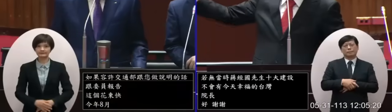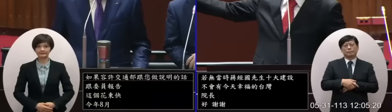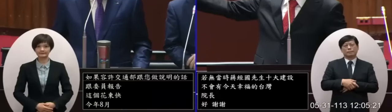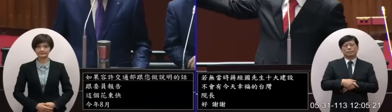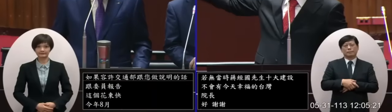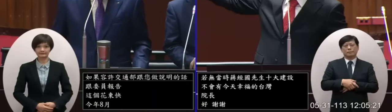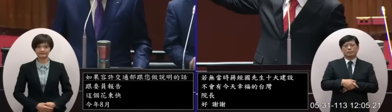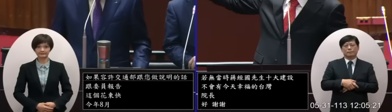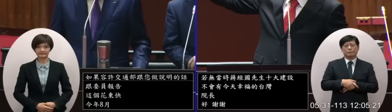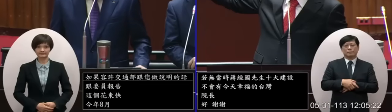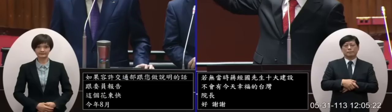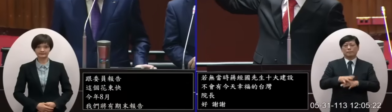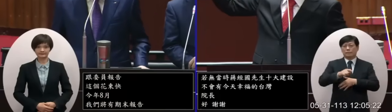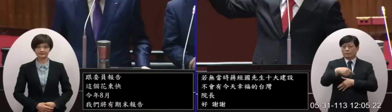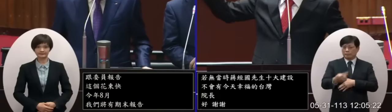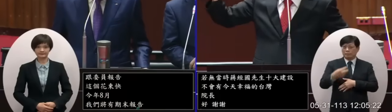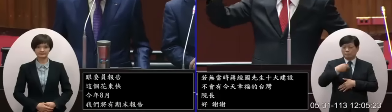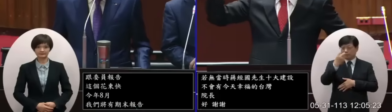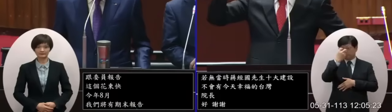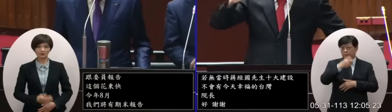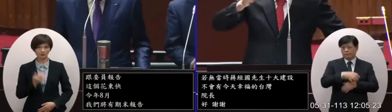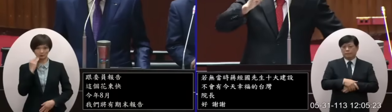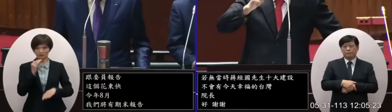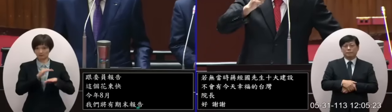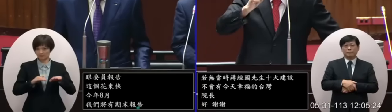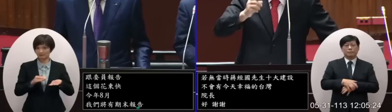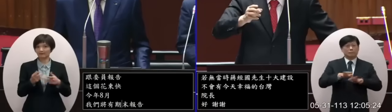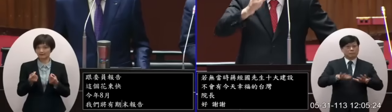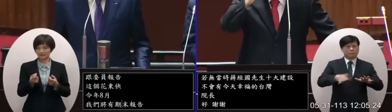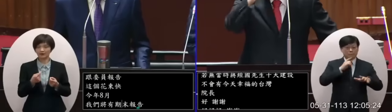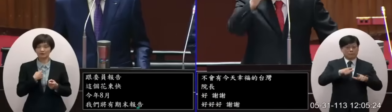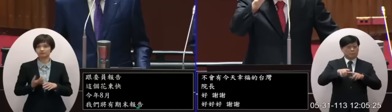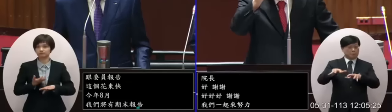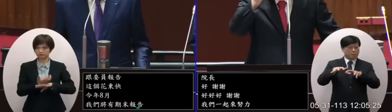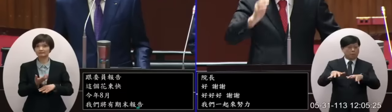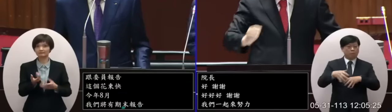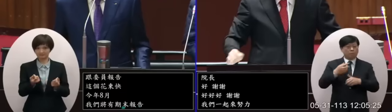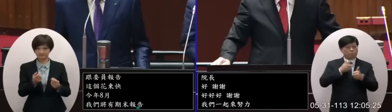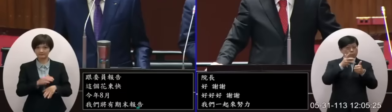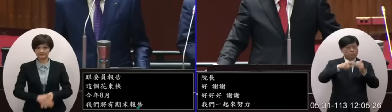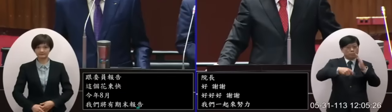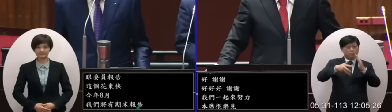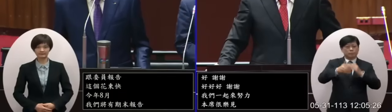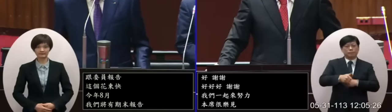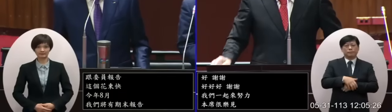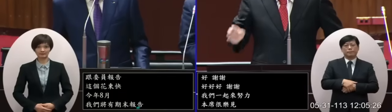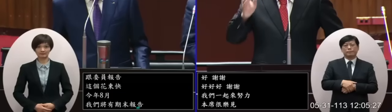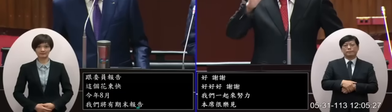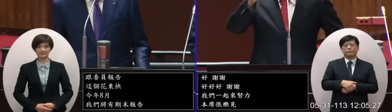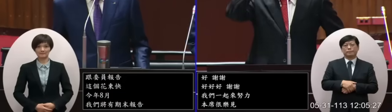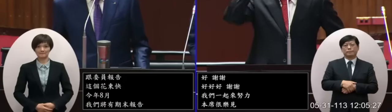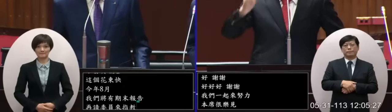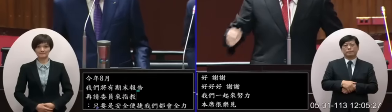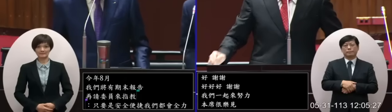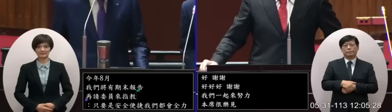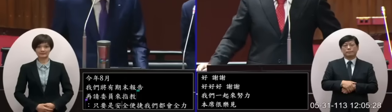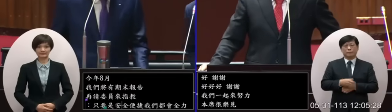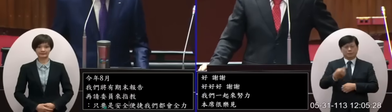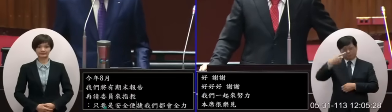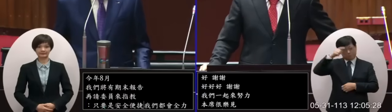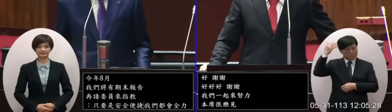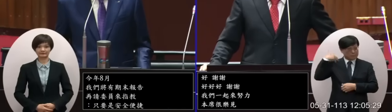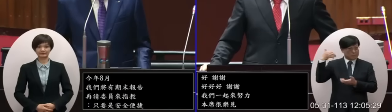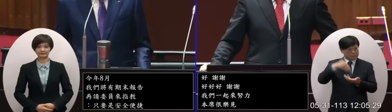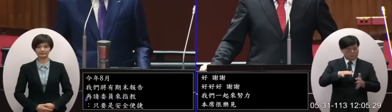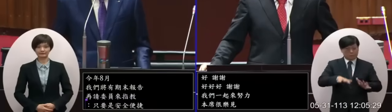好， 只要是安全， 来下一样，我们看一下， 都会全力来。 这一次的大地震，本席要请教一下院长，自古以来天